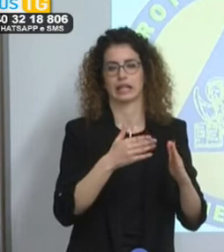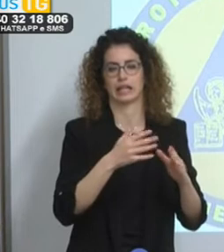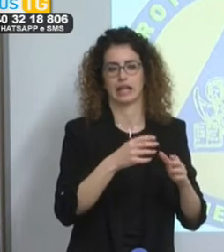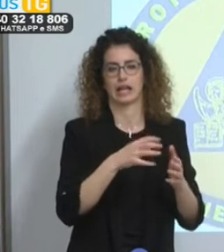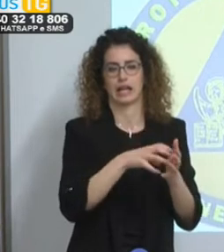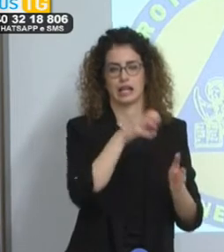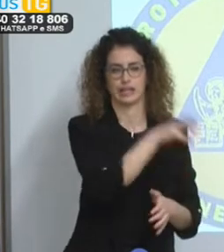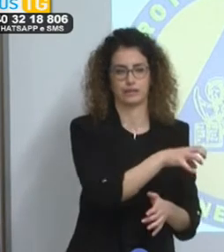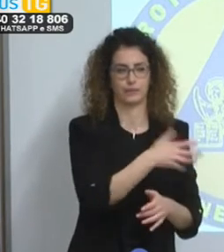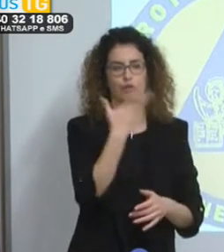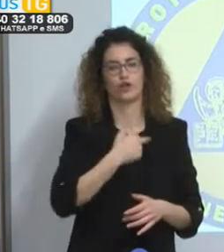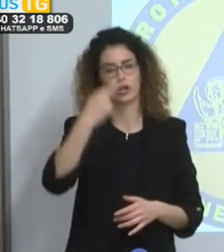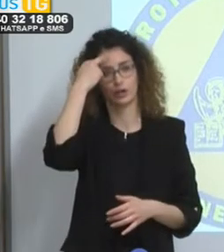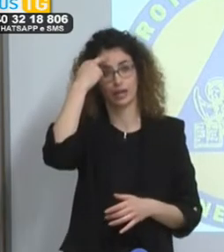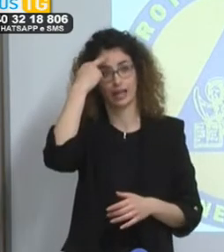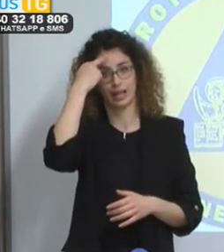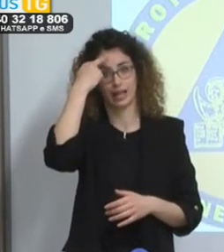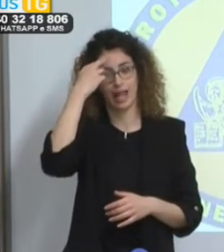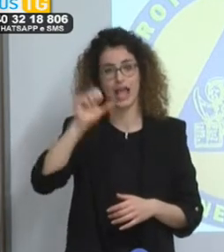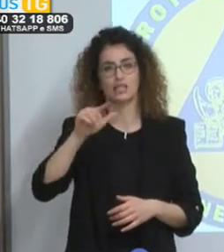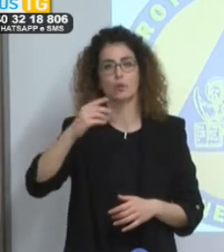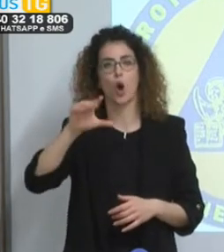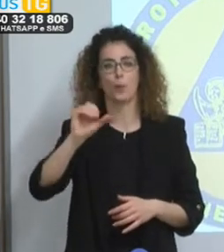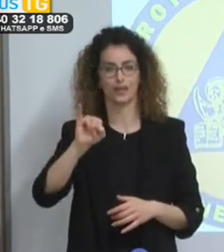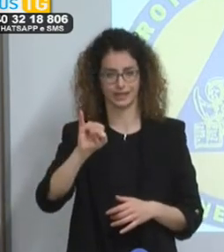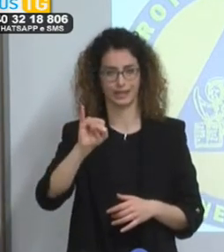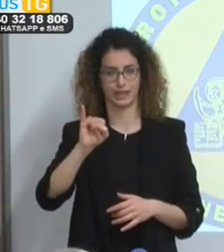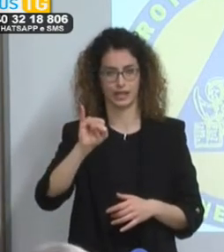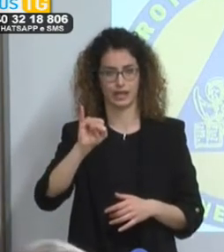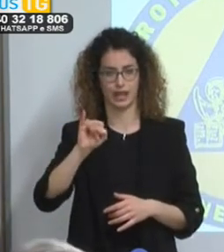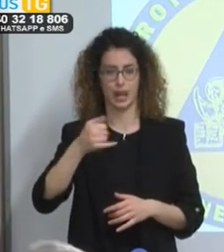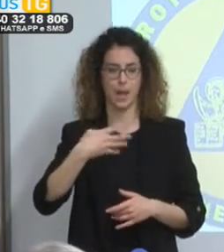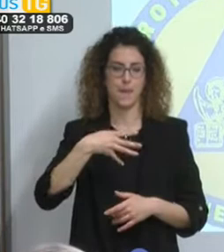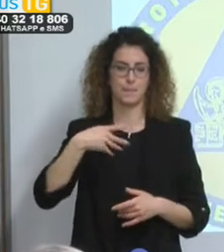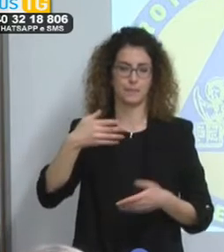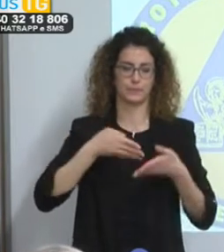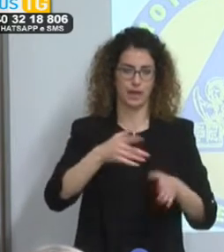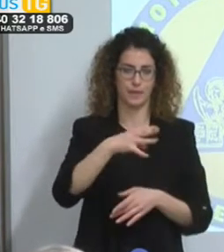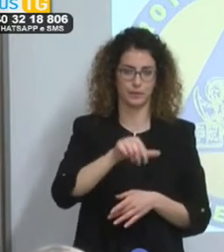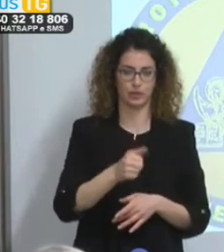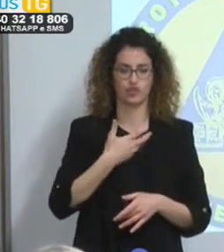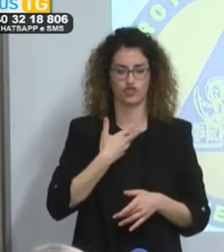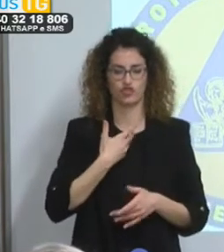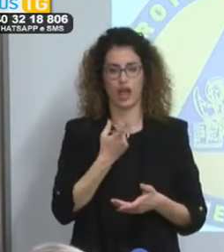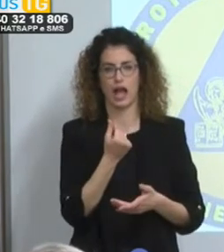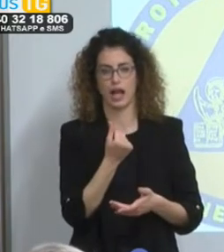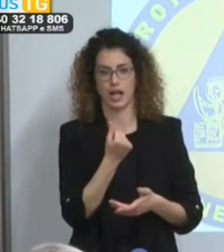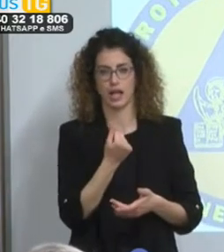che gli espropri della Pedemontana hanno un controvalore liquidato di 300 milioni di